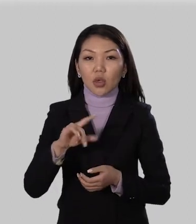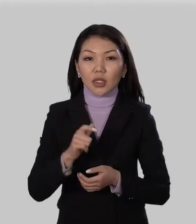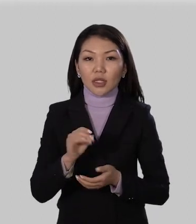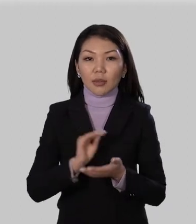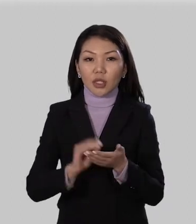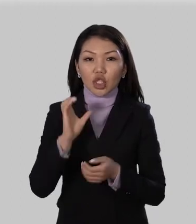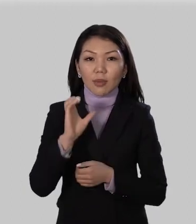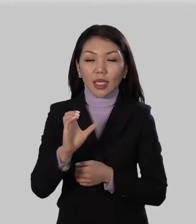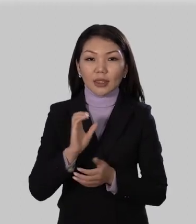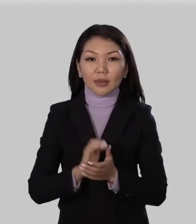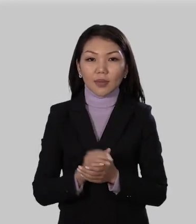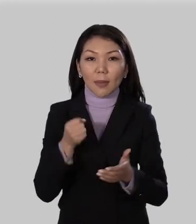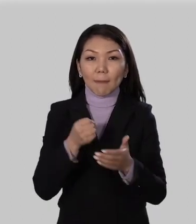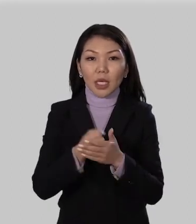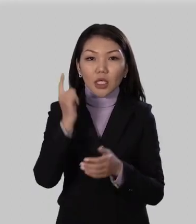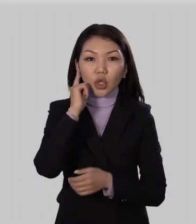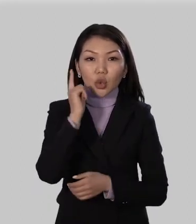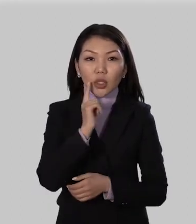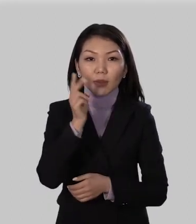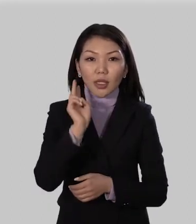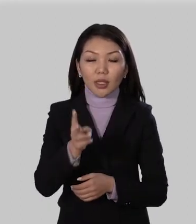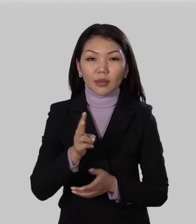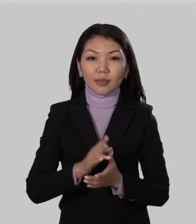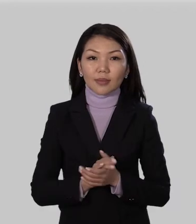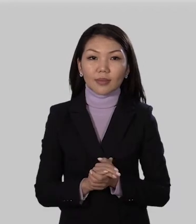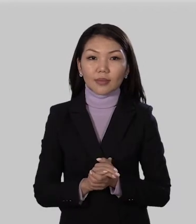Раскололась. Пишем «с» перед глухим «к».